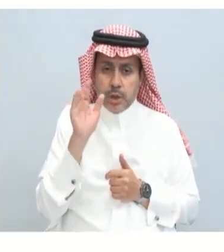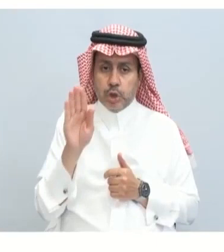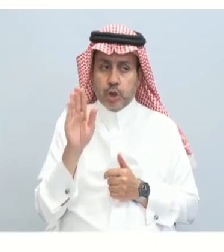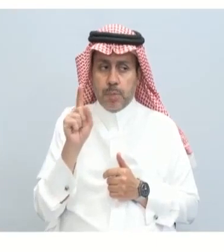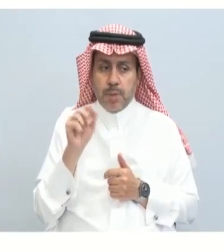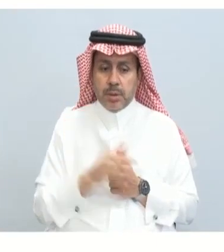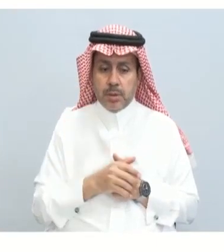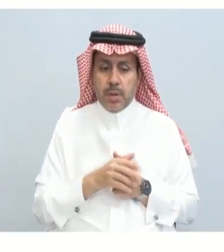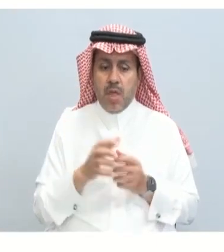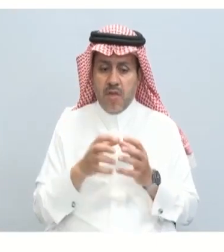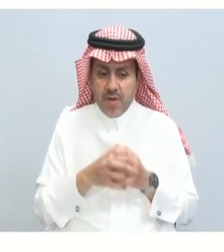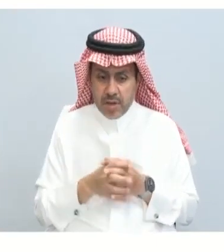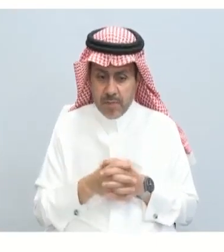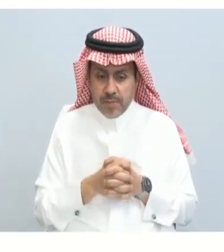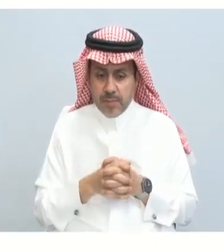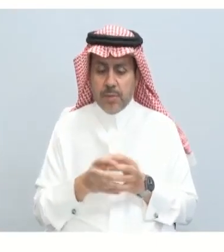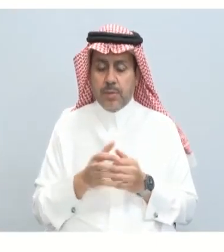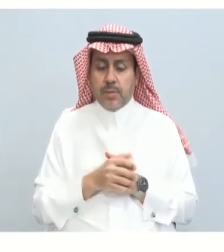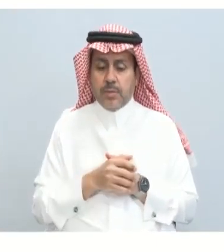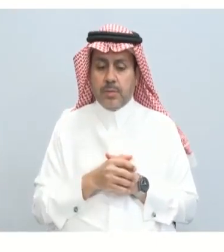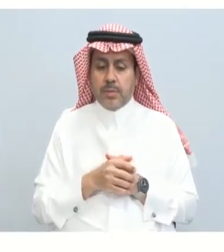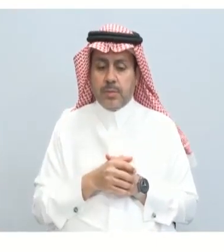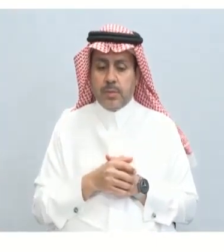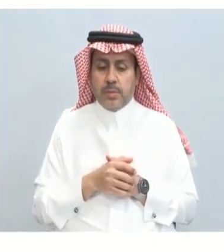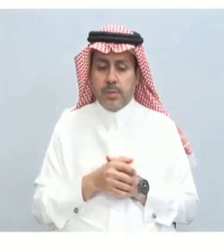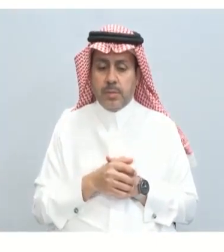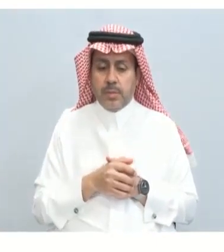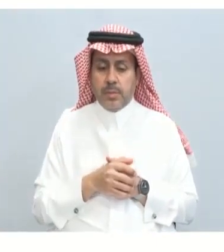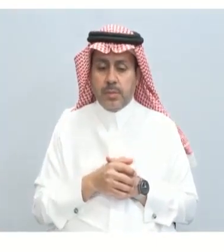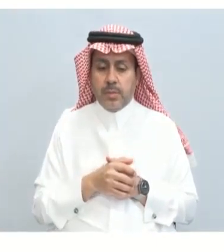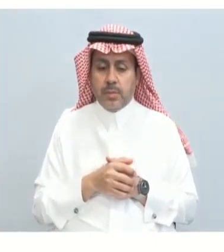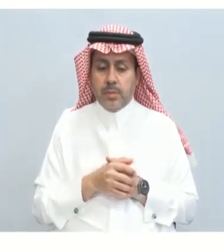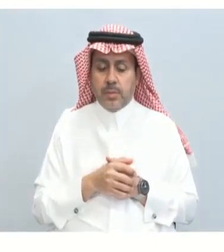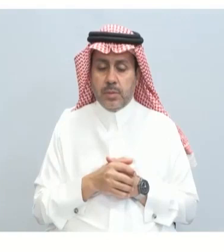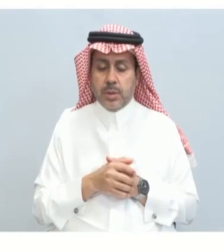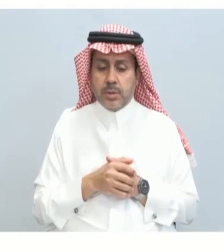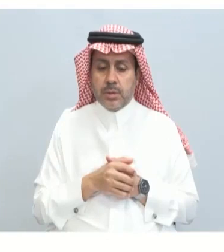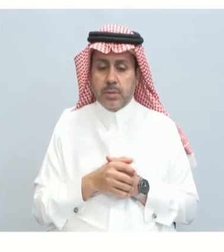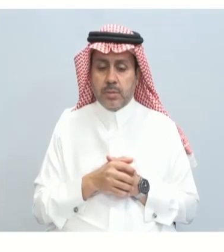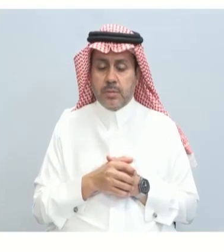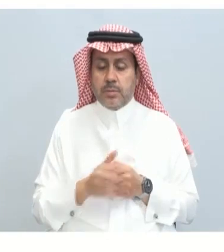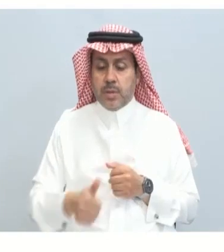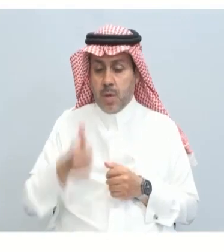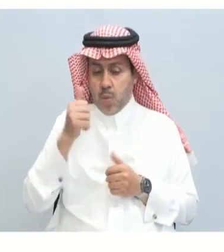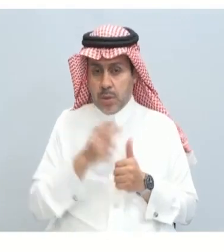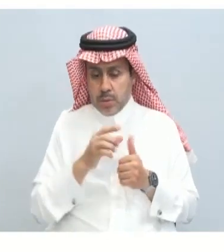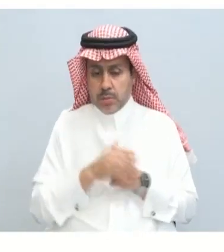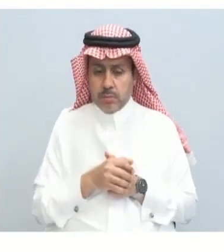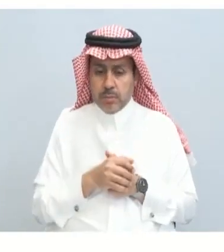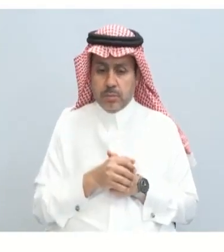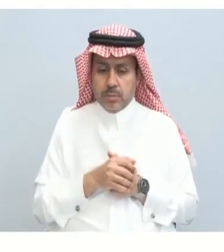لا تنفع وقال البحتري اتاك الربيع الطلق يختال ضاحكا من الحسن حتى كاد ان يتكلم